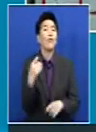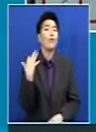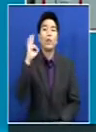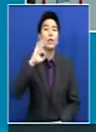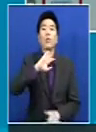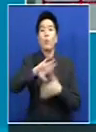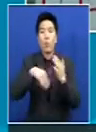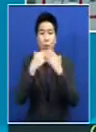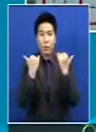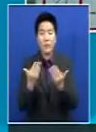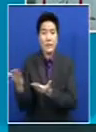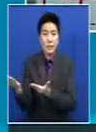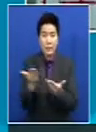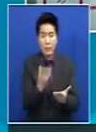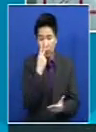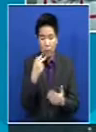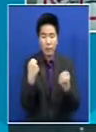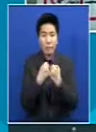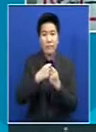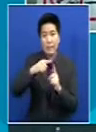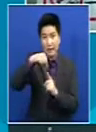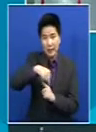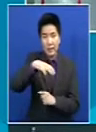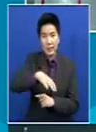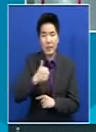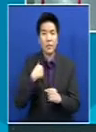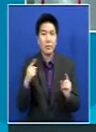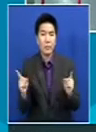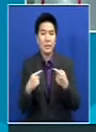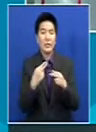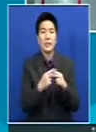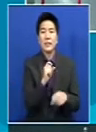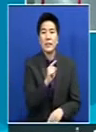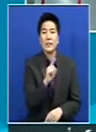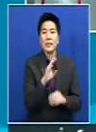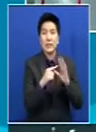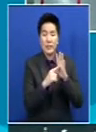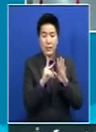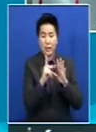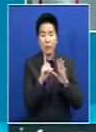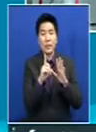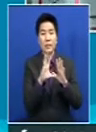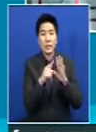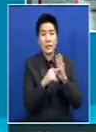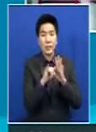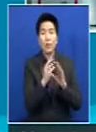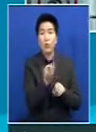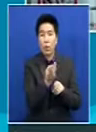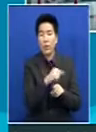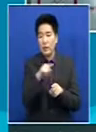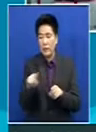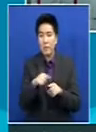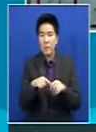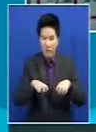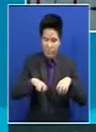างฟรีหมดนะครับวันนี้ครับเรียนเชิญแล้วกันนะครับแฟนหมัดมวยที่สามารถเดินทางมาสะดวกนะครับคู่เอกของรายการวันนี้นี่ศักชัยน้อยเป็นมวยเข่าปล้ำฟัดแข็งแรงส่วนนวพลพีเคแ